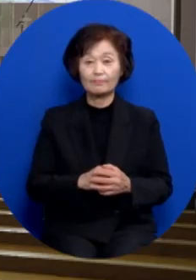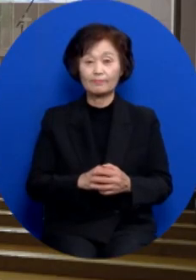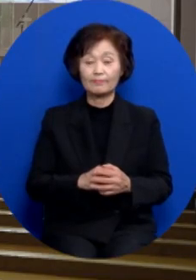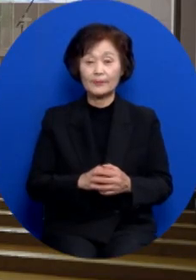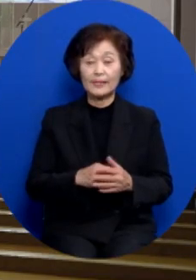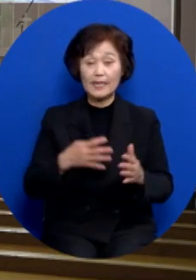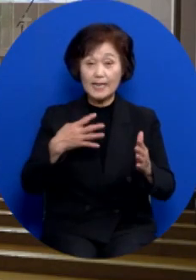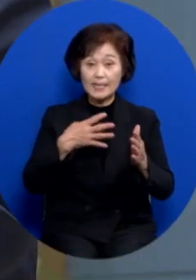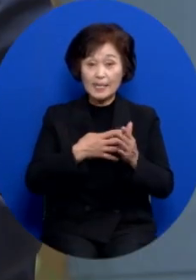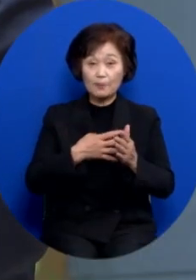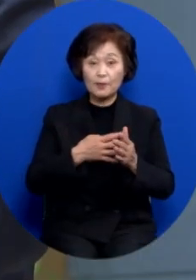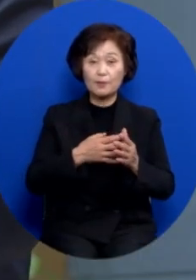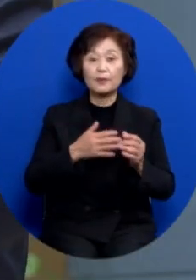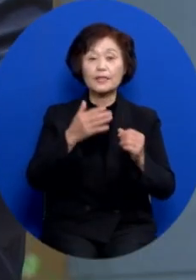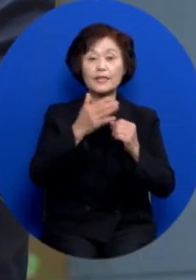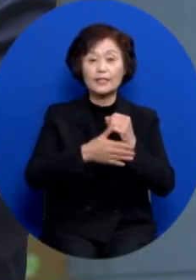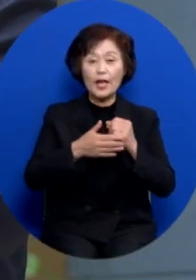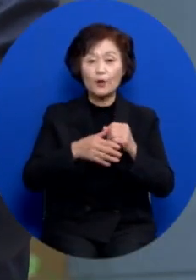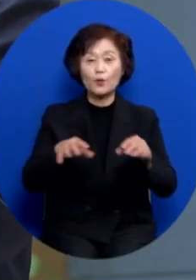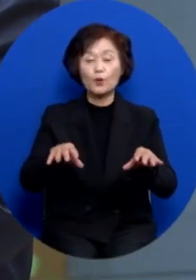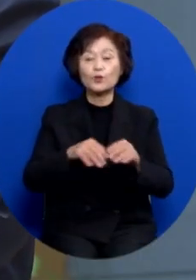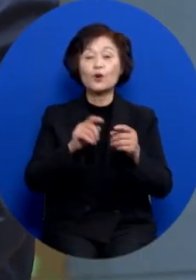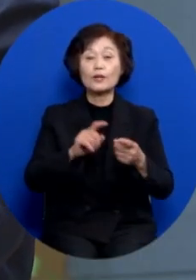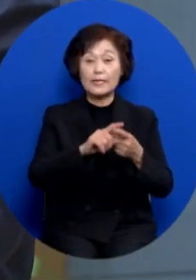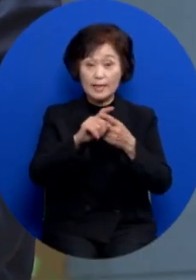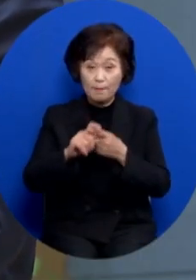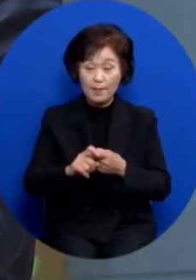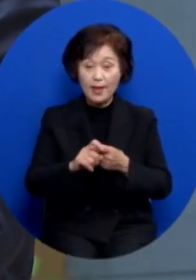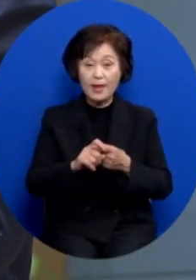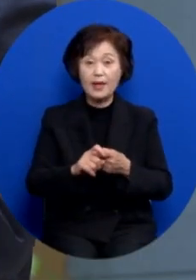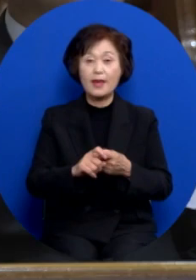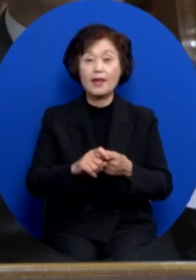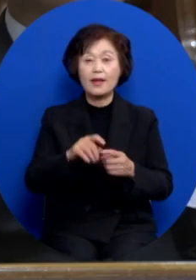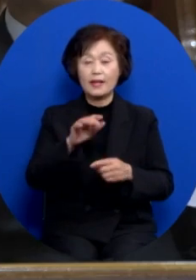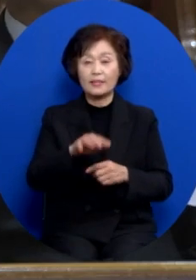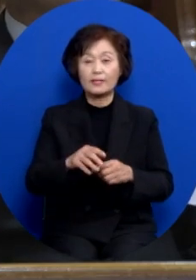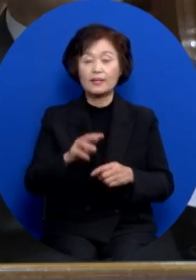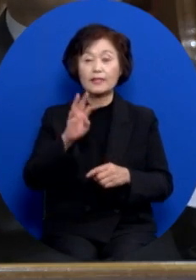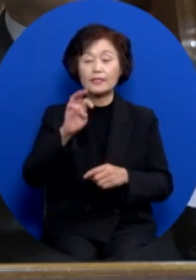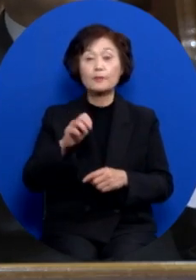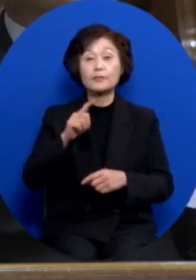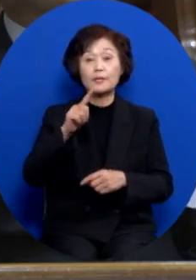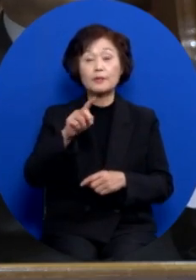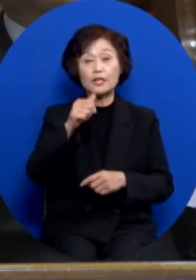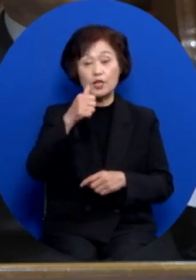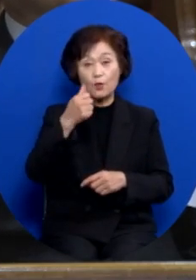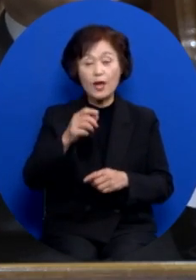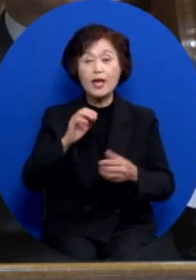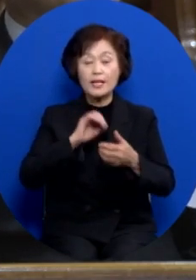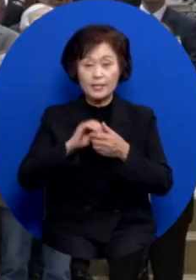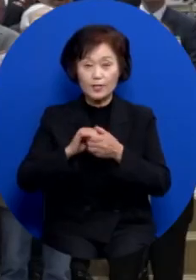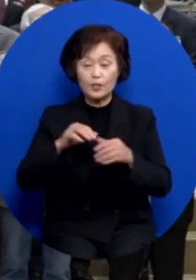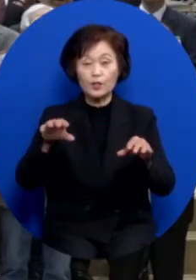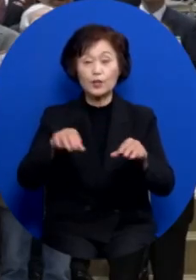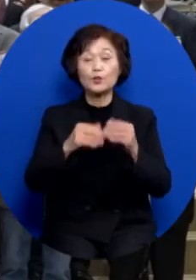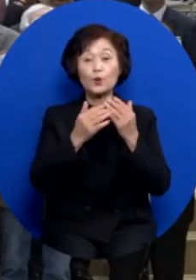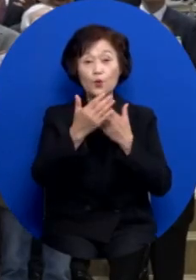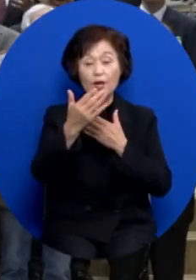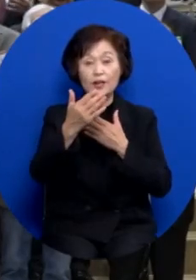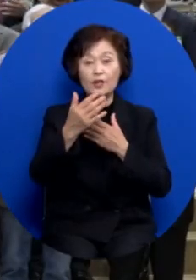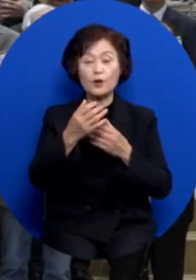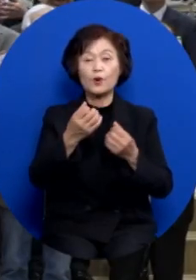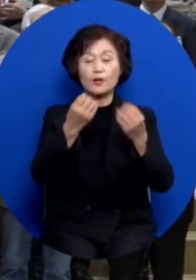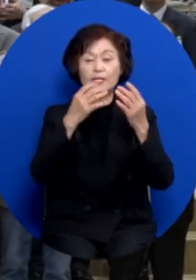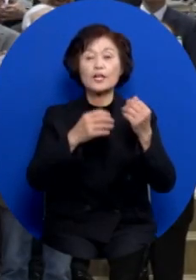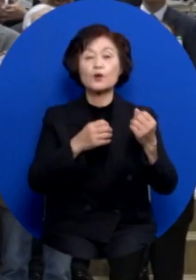사단법인 대구기독교총연합회는 지난 7일 남명교회에서 제31회 정기총회를 개최하고 신임 임원을